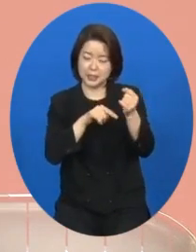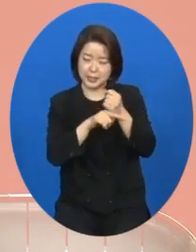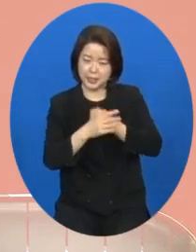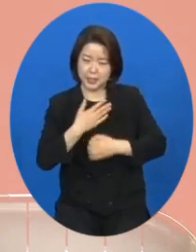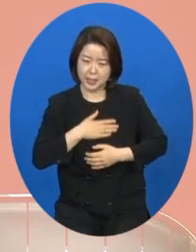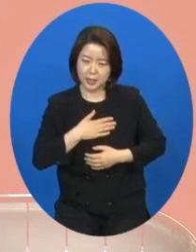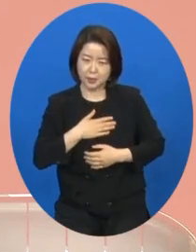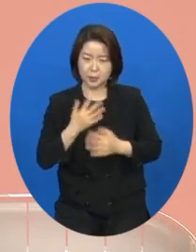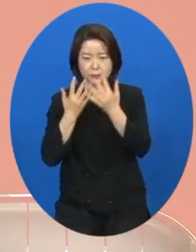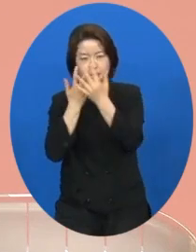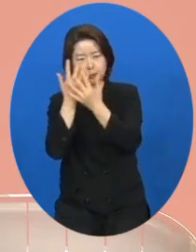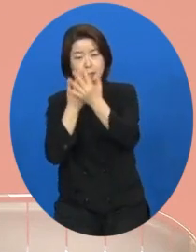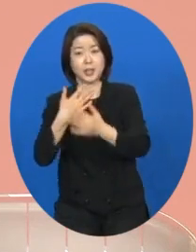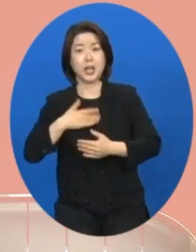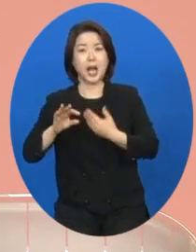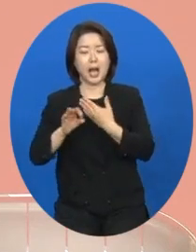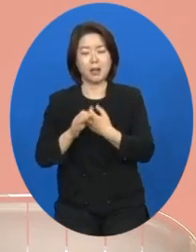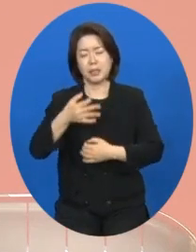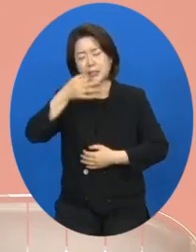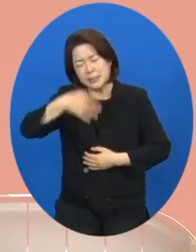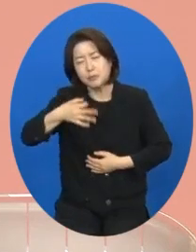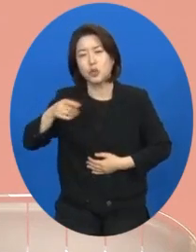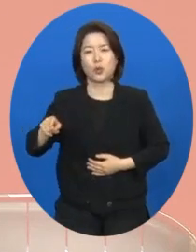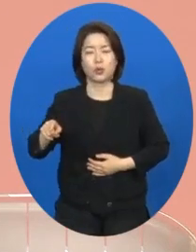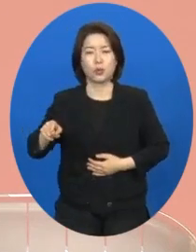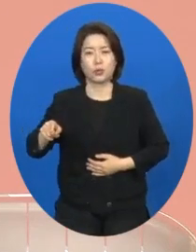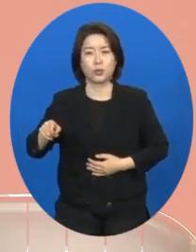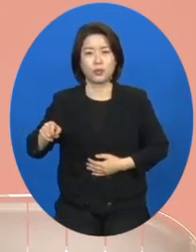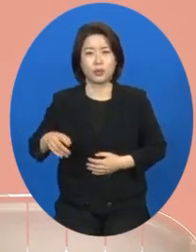어설프게 아니까 힘만 드는 거예요.